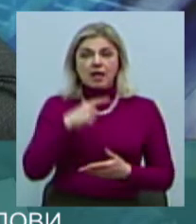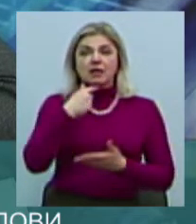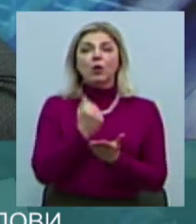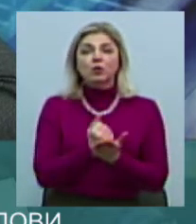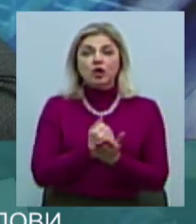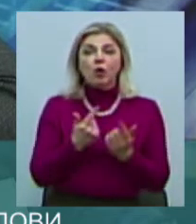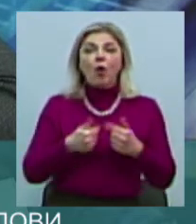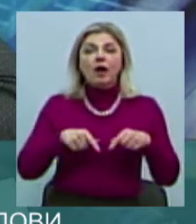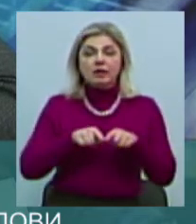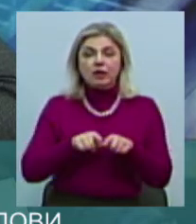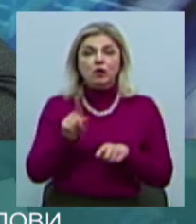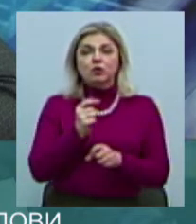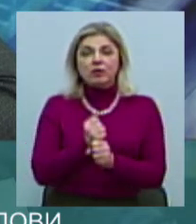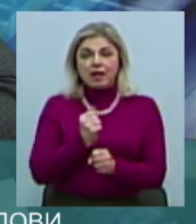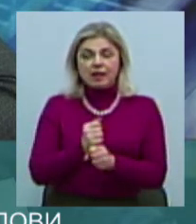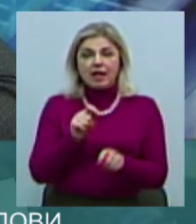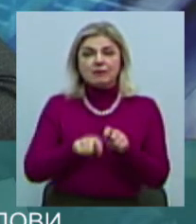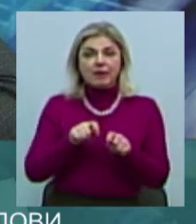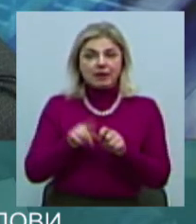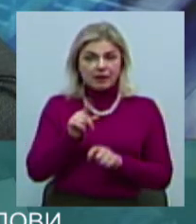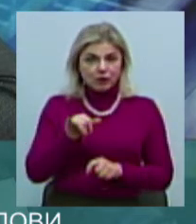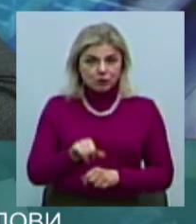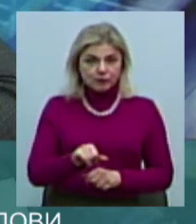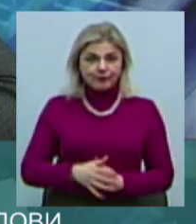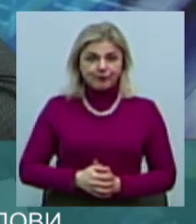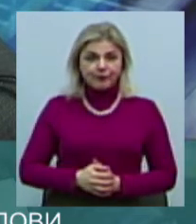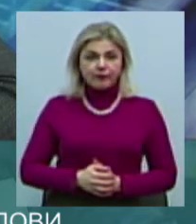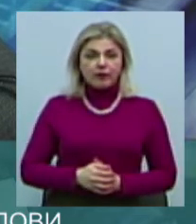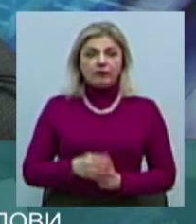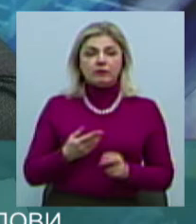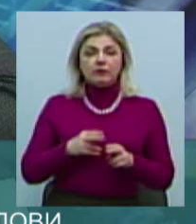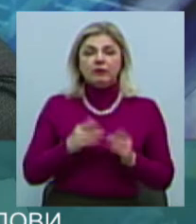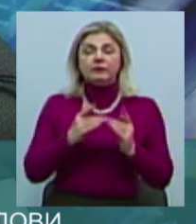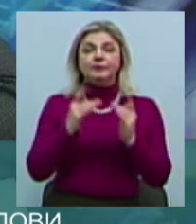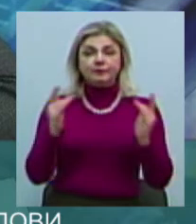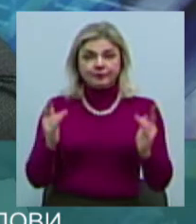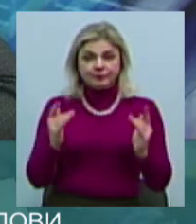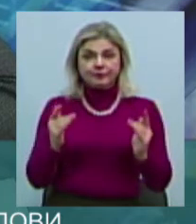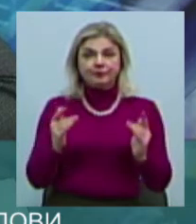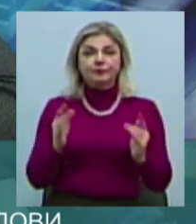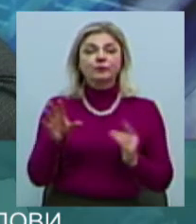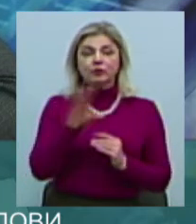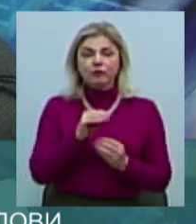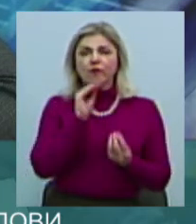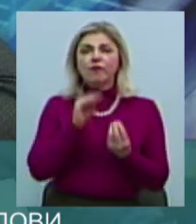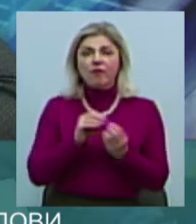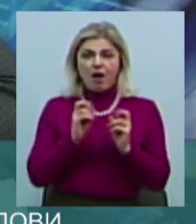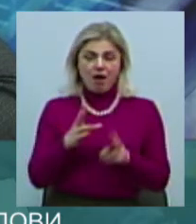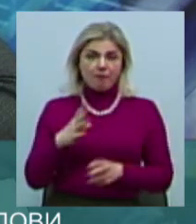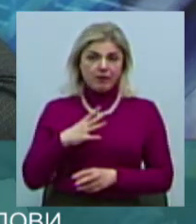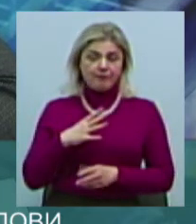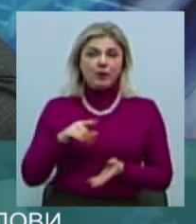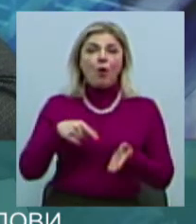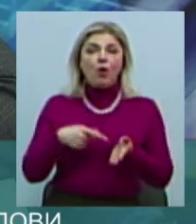организации, которая проводила экспертизу на несущих конструкций данного моста, все это осталось, как и было.